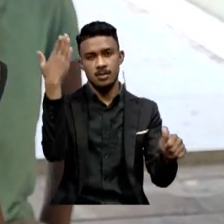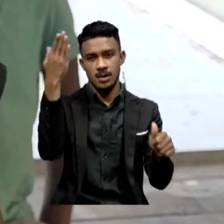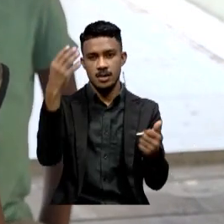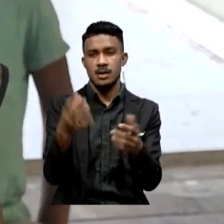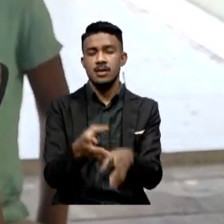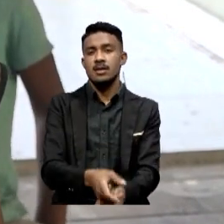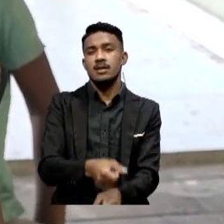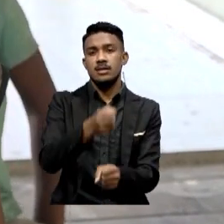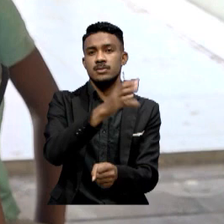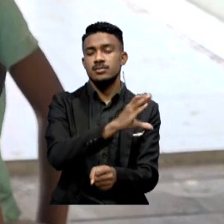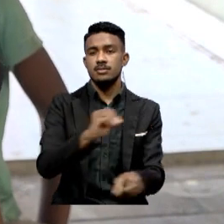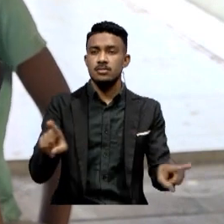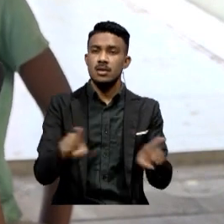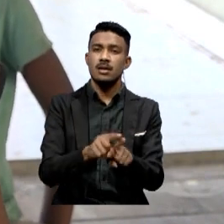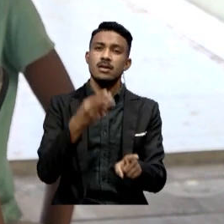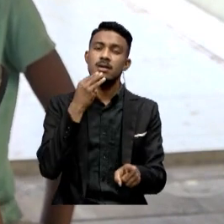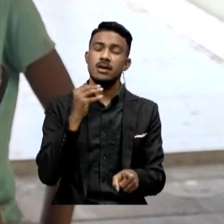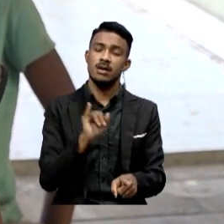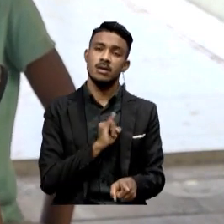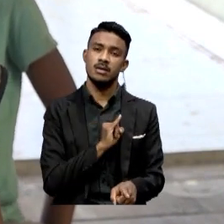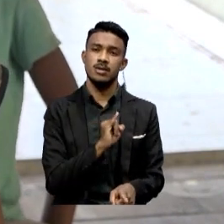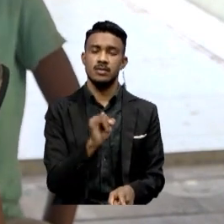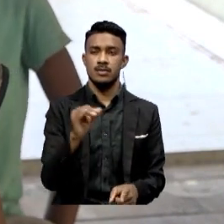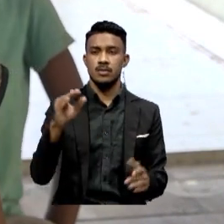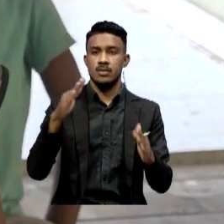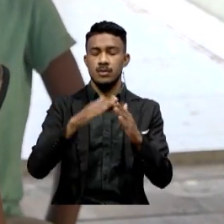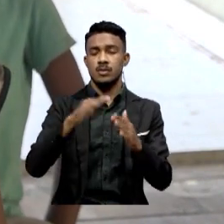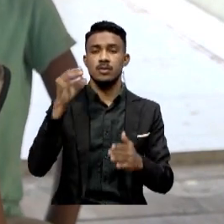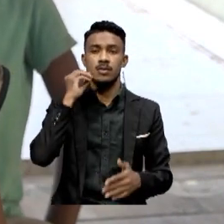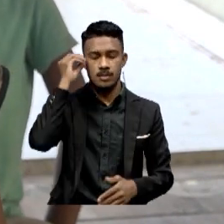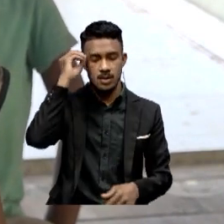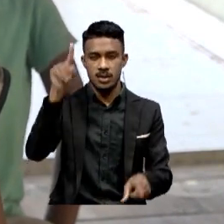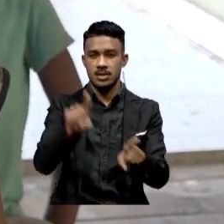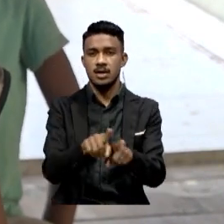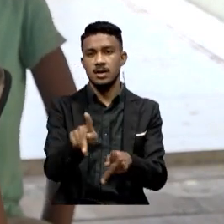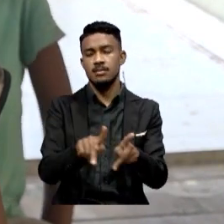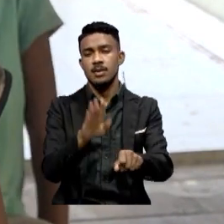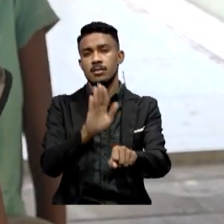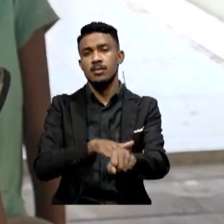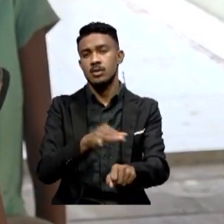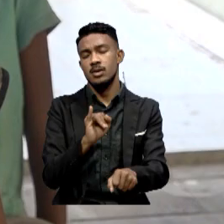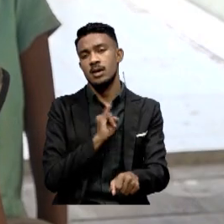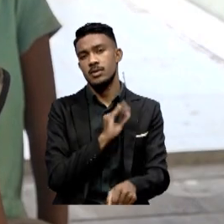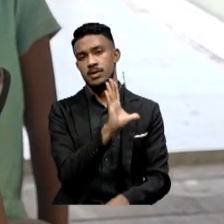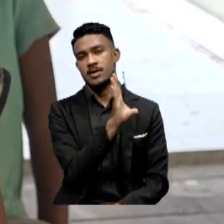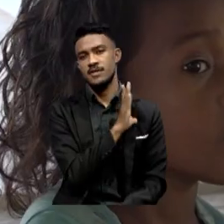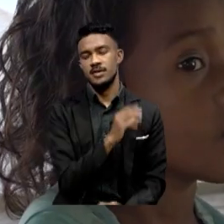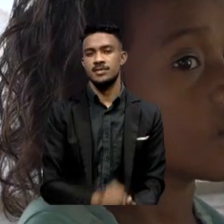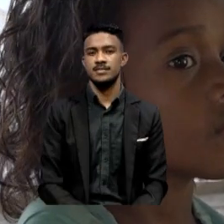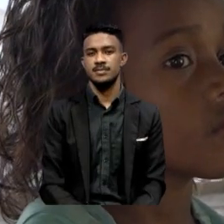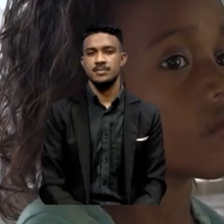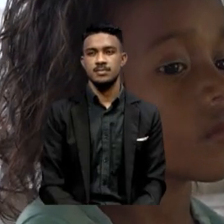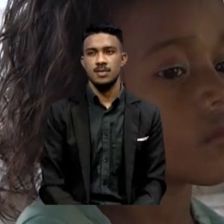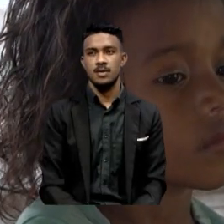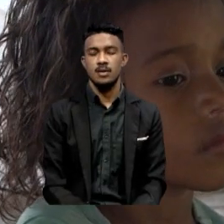Hansa suka air ni mahal, hauhin kali umah Hansa ni ni saya na. Ni mah bulu ni ada apa apa hauhin kali.